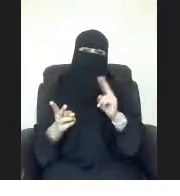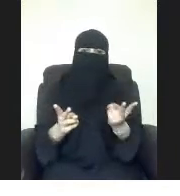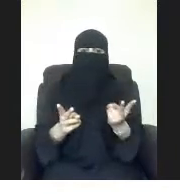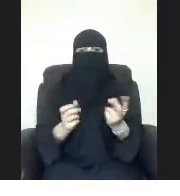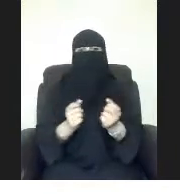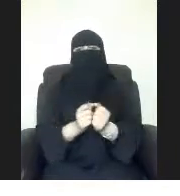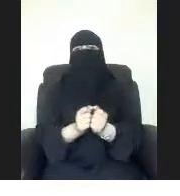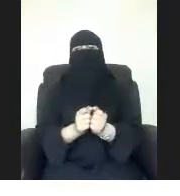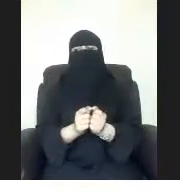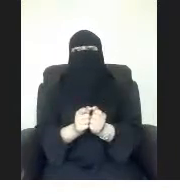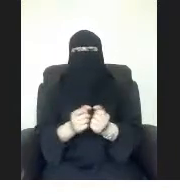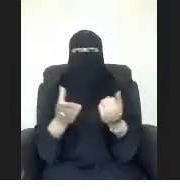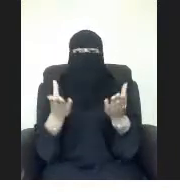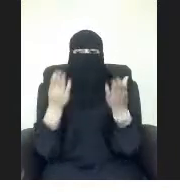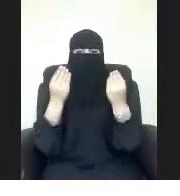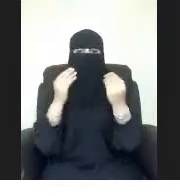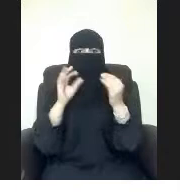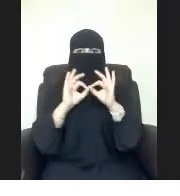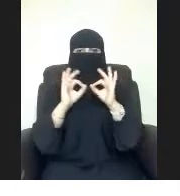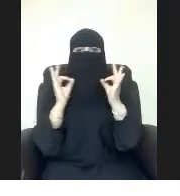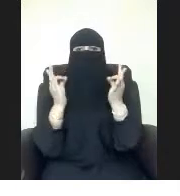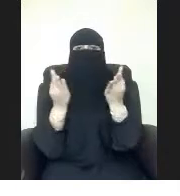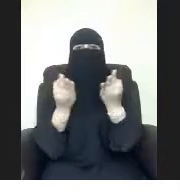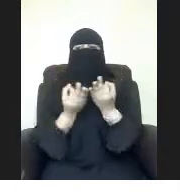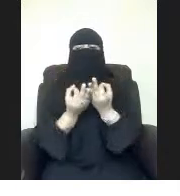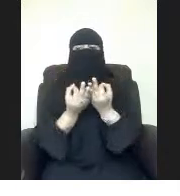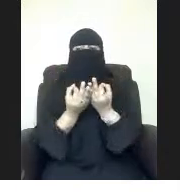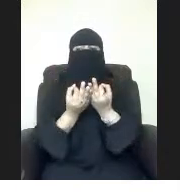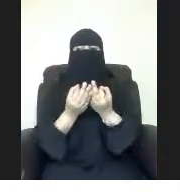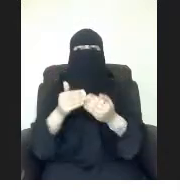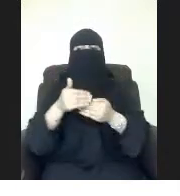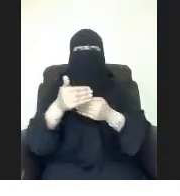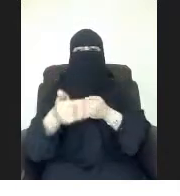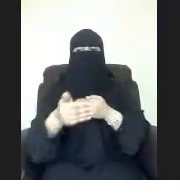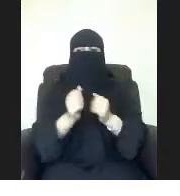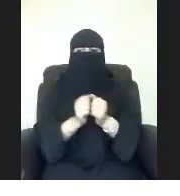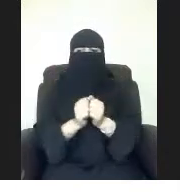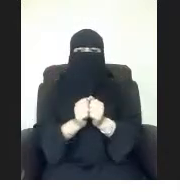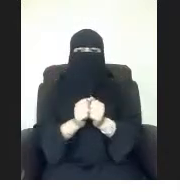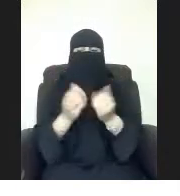بالتقنية، ربما هذا ما يسمى بالتعلم الإلكتروني داخل المدرسة،